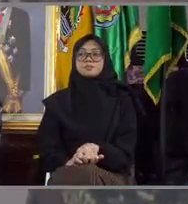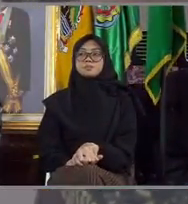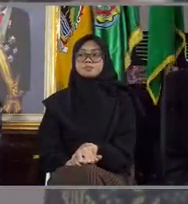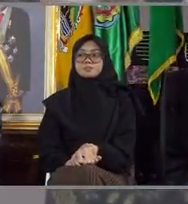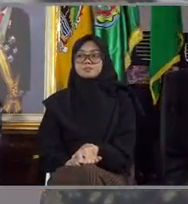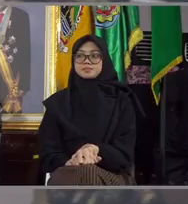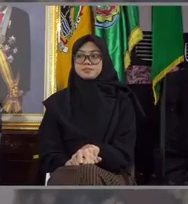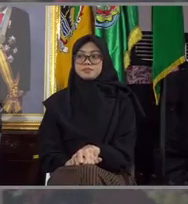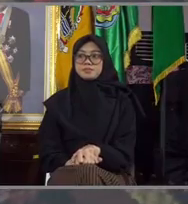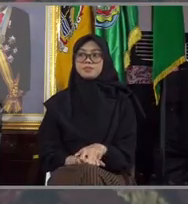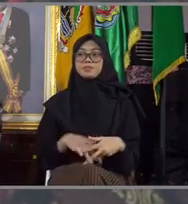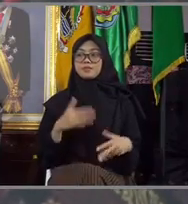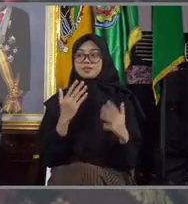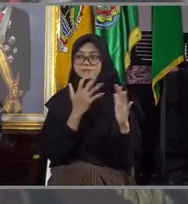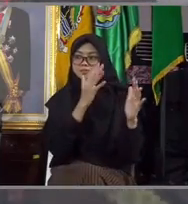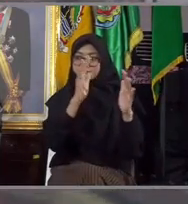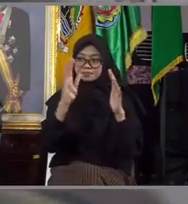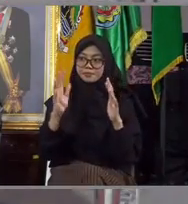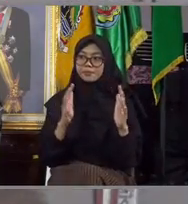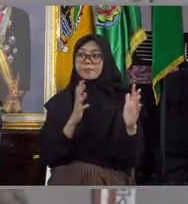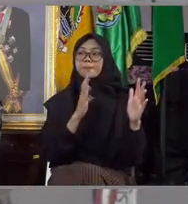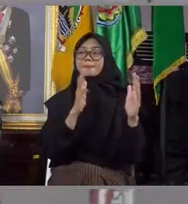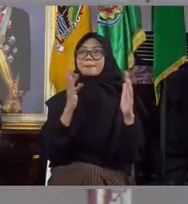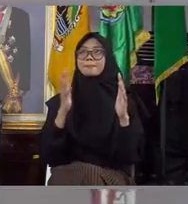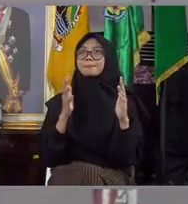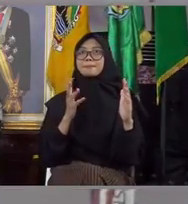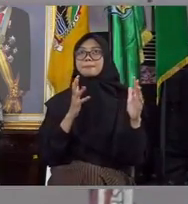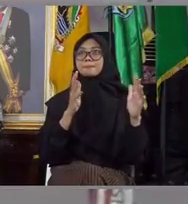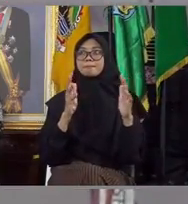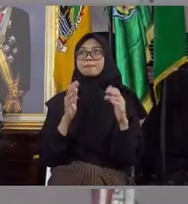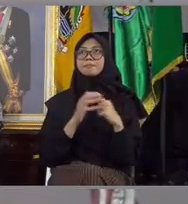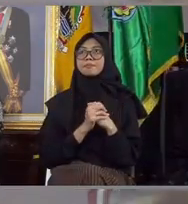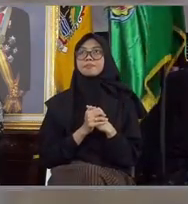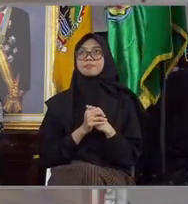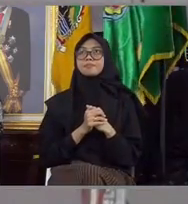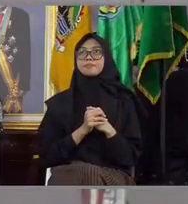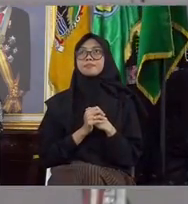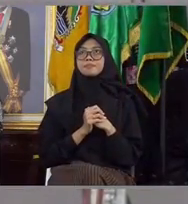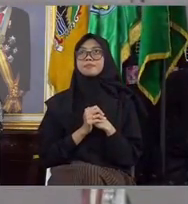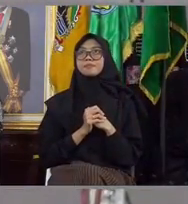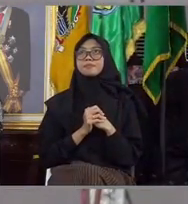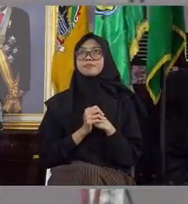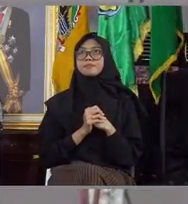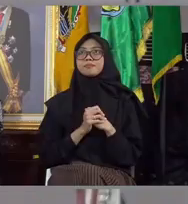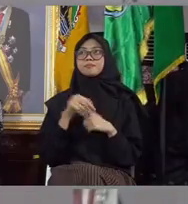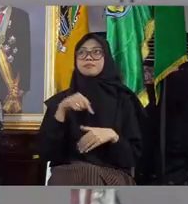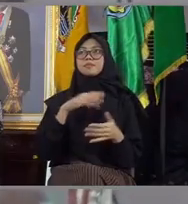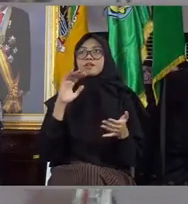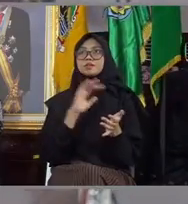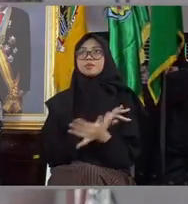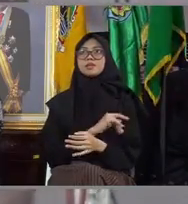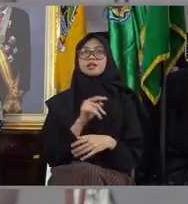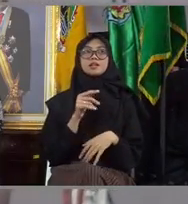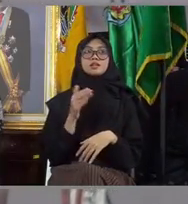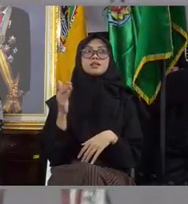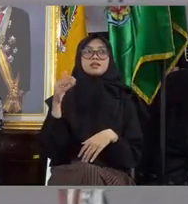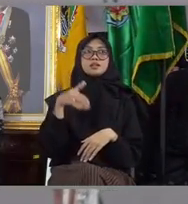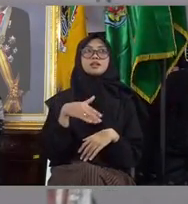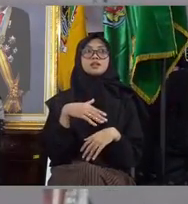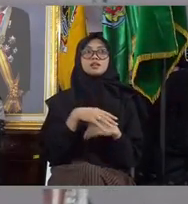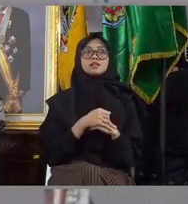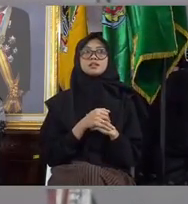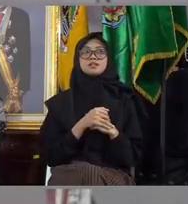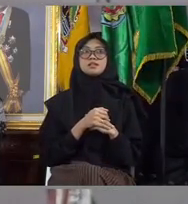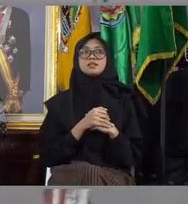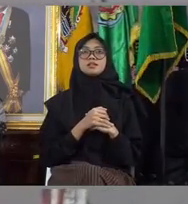ya kepada Berikan tepuk tangan dulu dan karena sini dia kesempatan ini juga sudah hadir ketua DPRD Provinsi Jawa